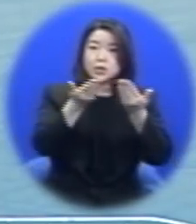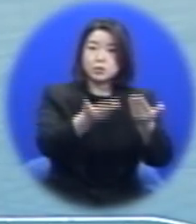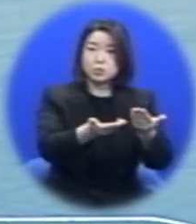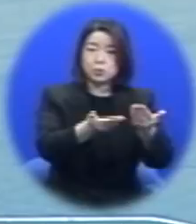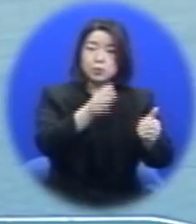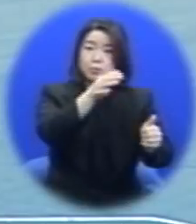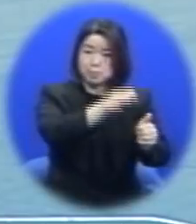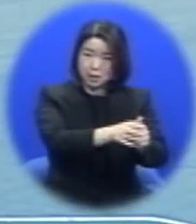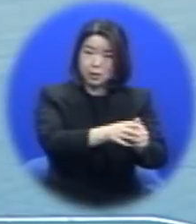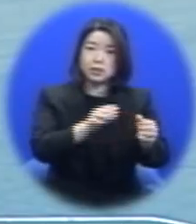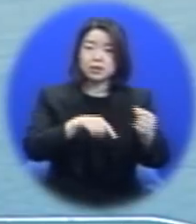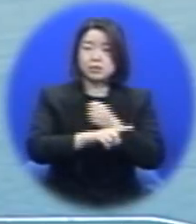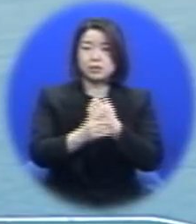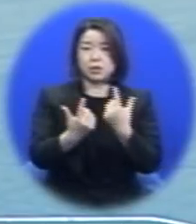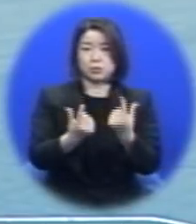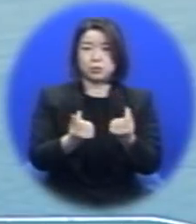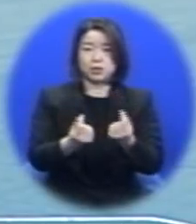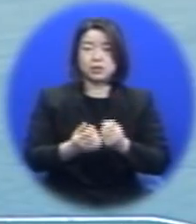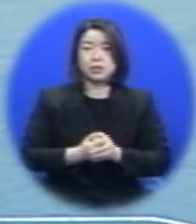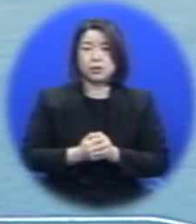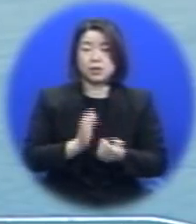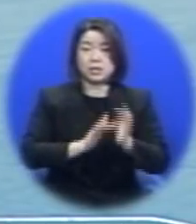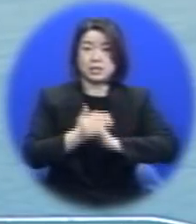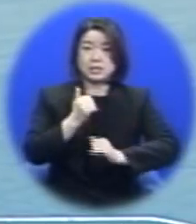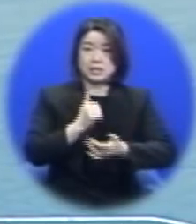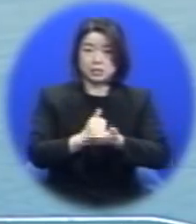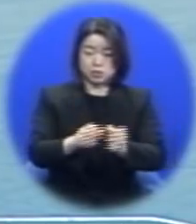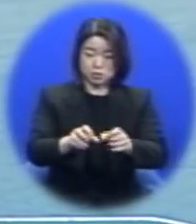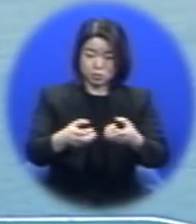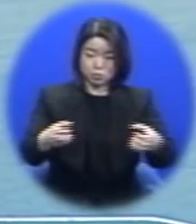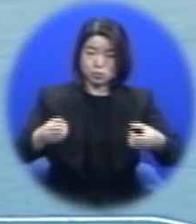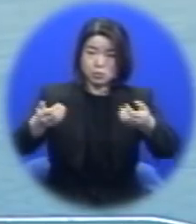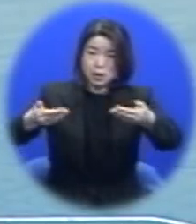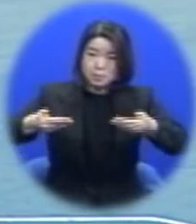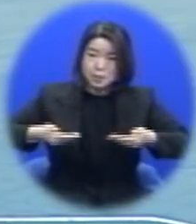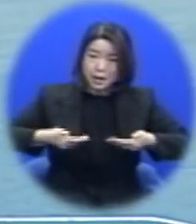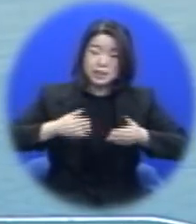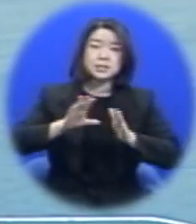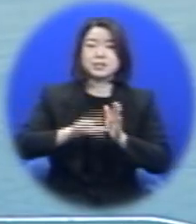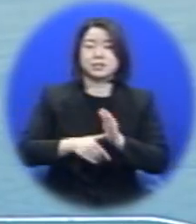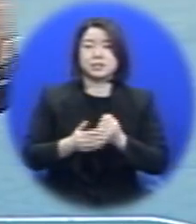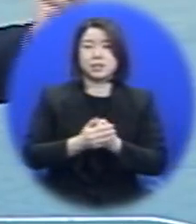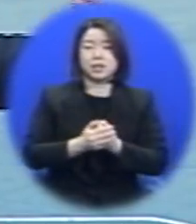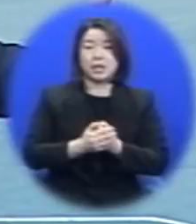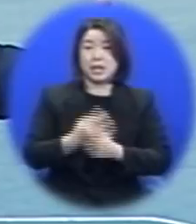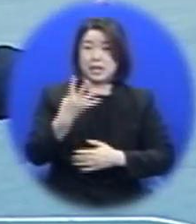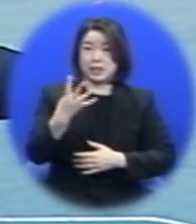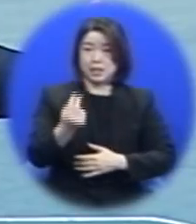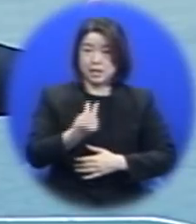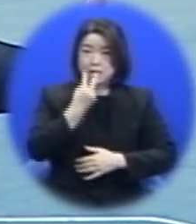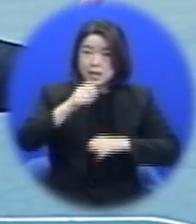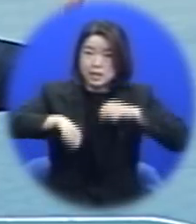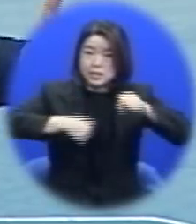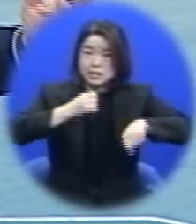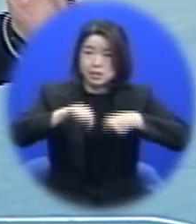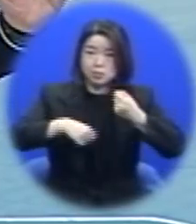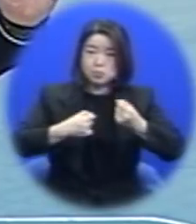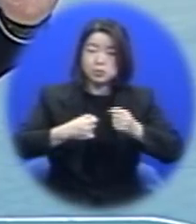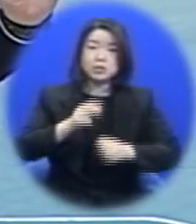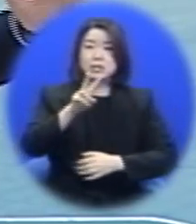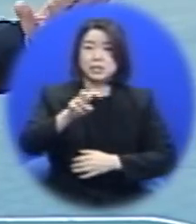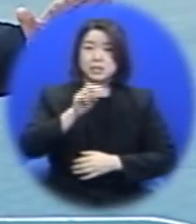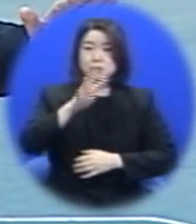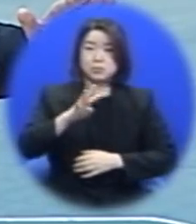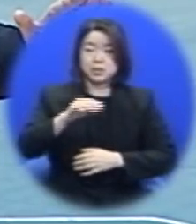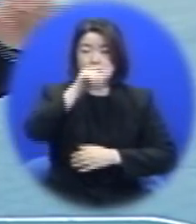의미입니다. 예수님께서 그 두루마리를 받으셨을 때 네 생물과 24장로가 예수님